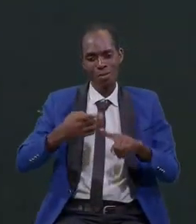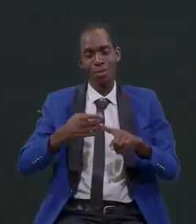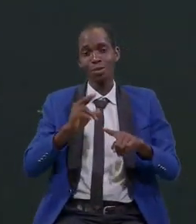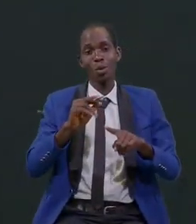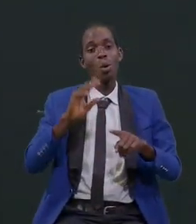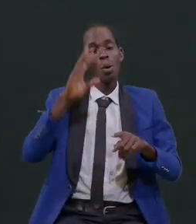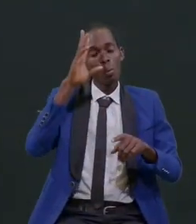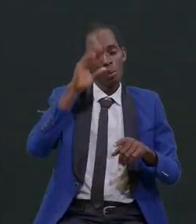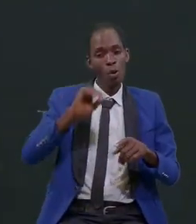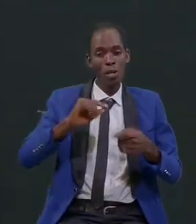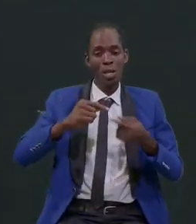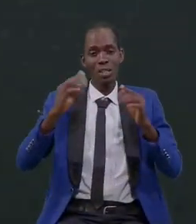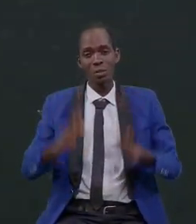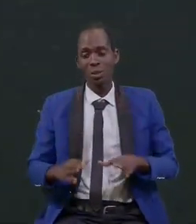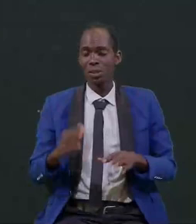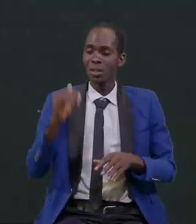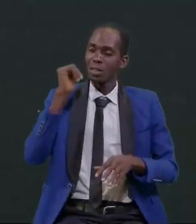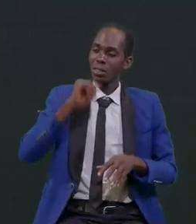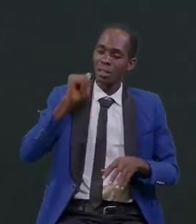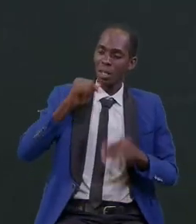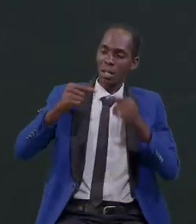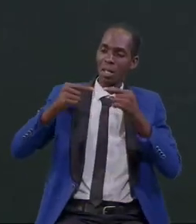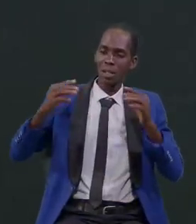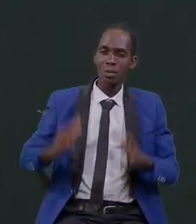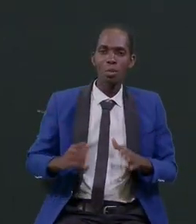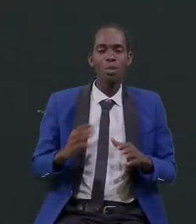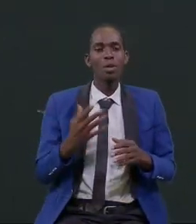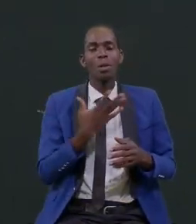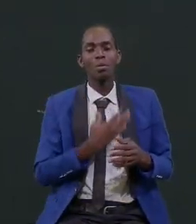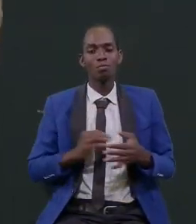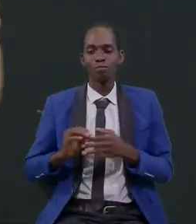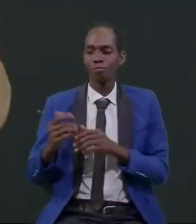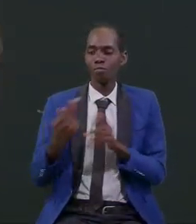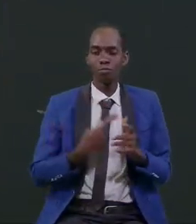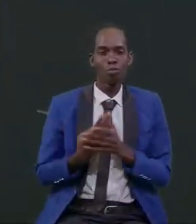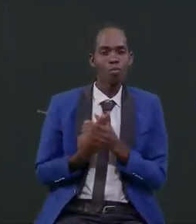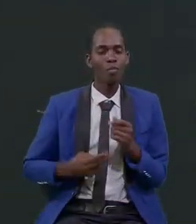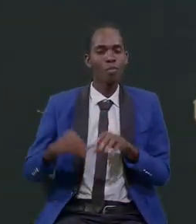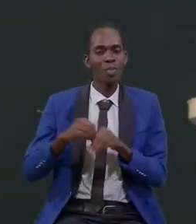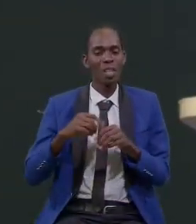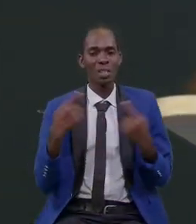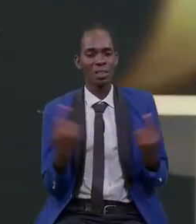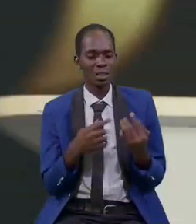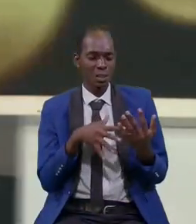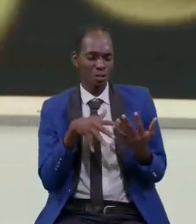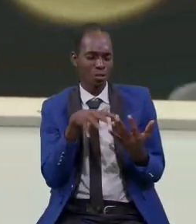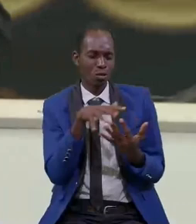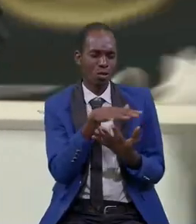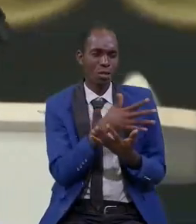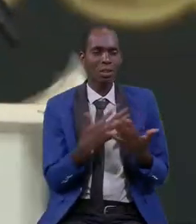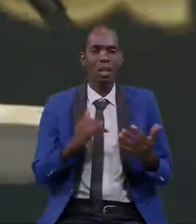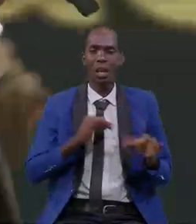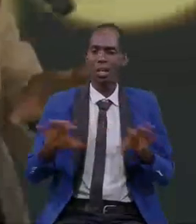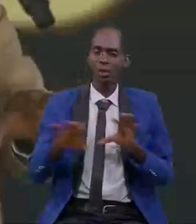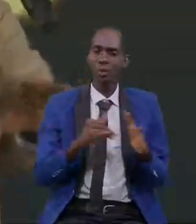chez les filles, chez les garçons avant. Les partenaires du péché. Voici ce que je faisais avant. Et quand tu